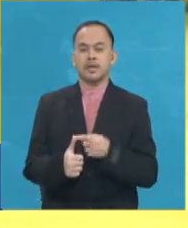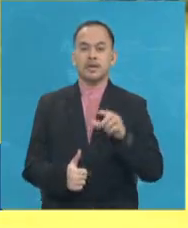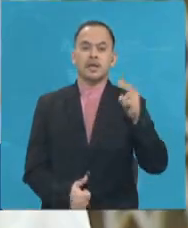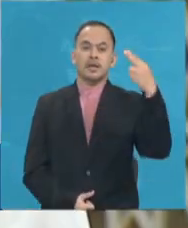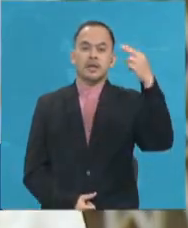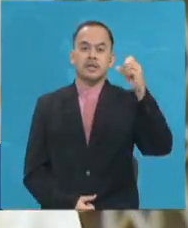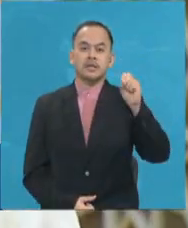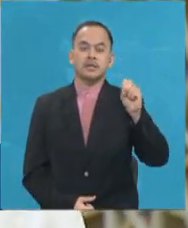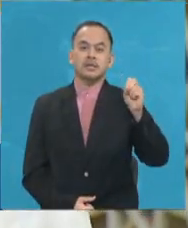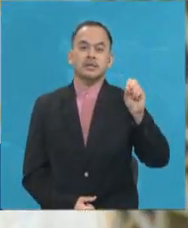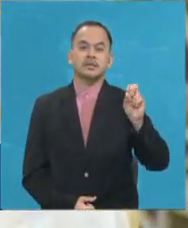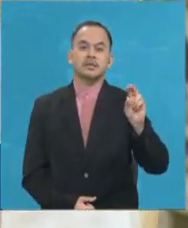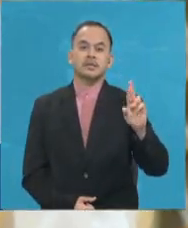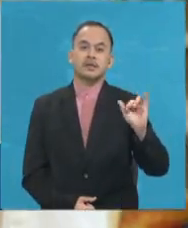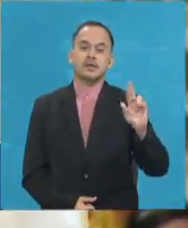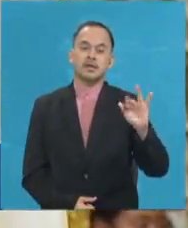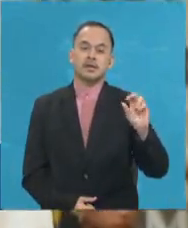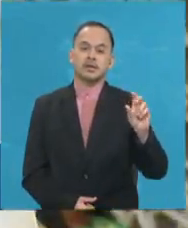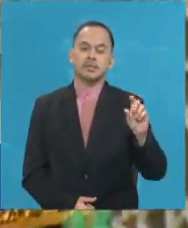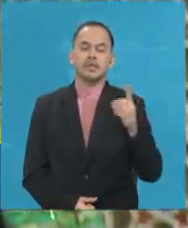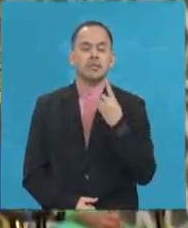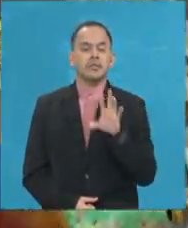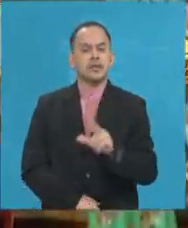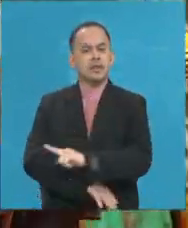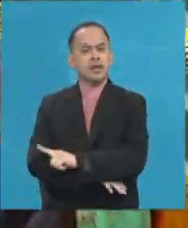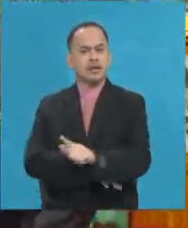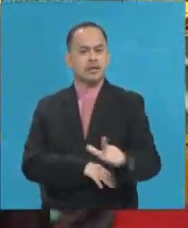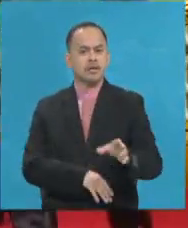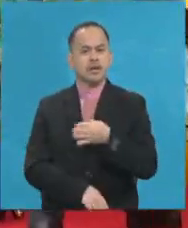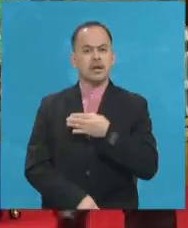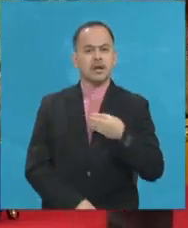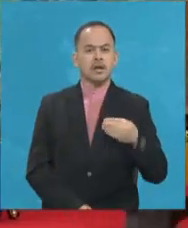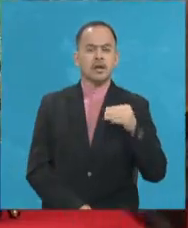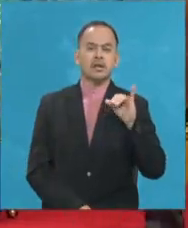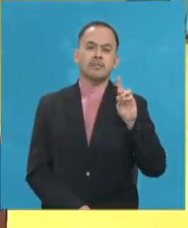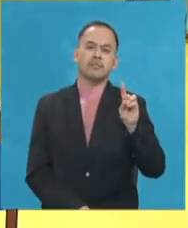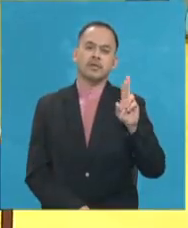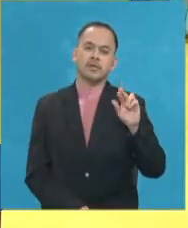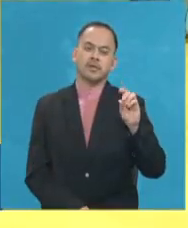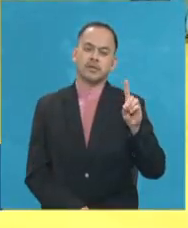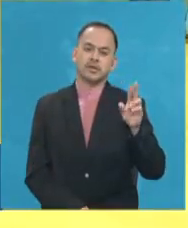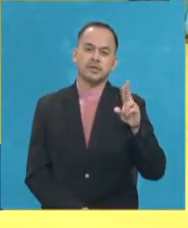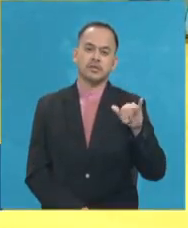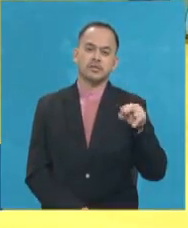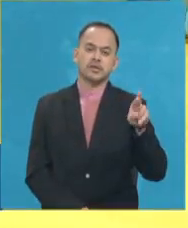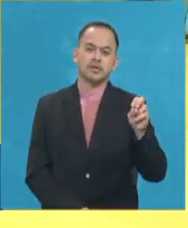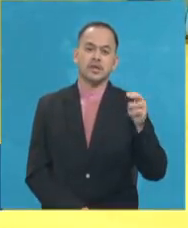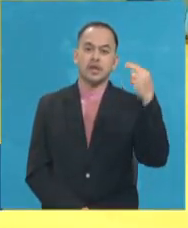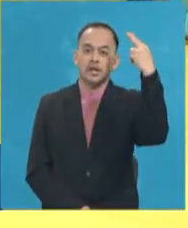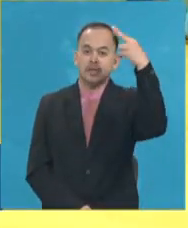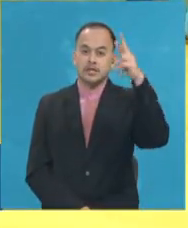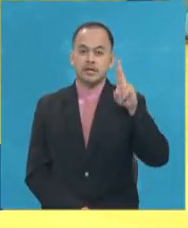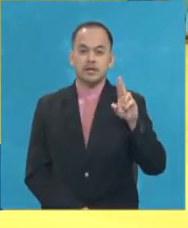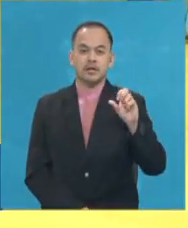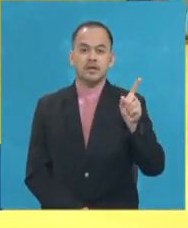Haji seruji pemerintah tentara laut diraja Brunei dan Brigadir Jenderal Awang Haji Abdul Razak bin